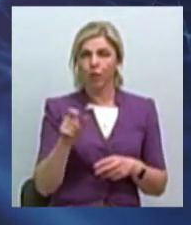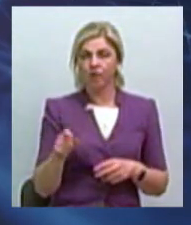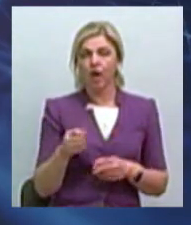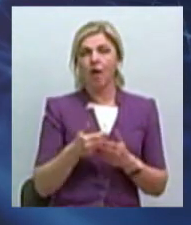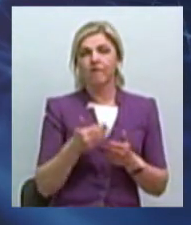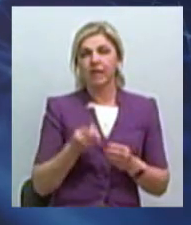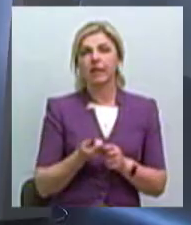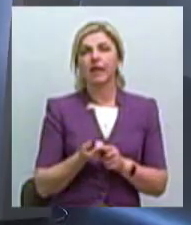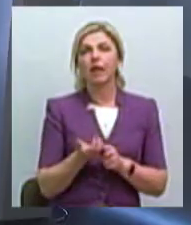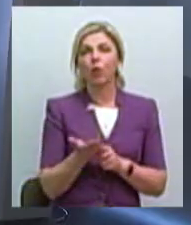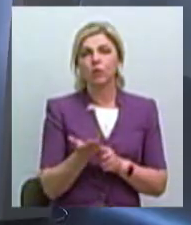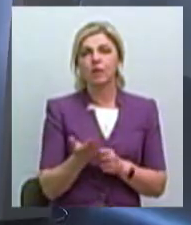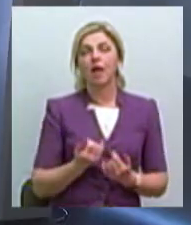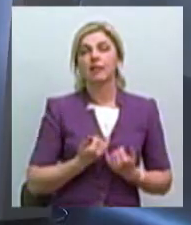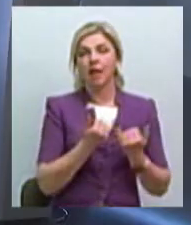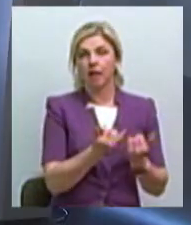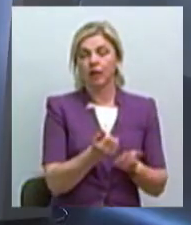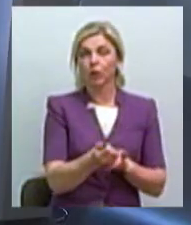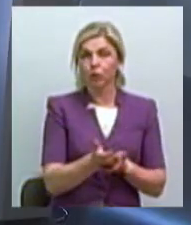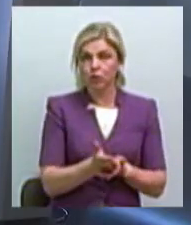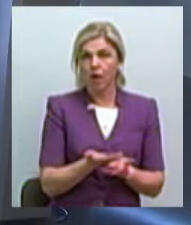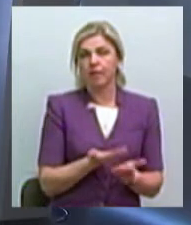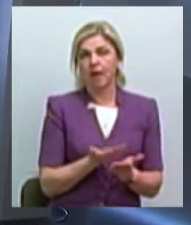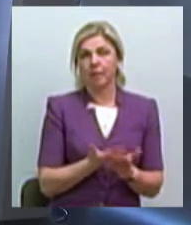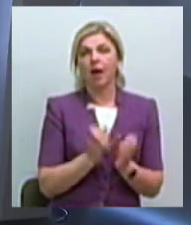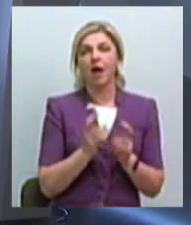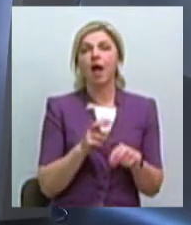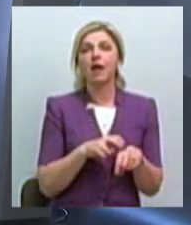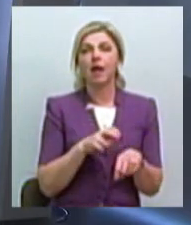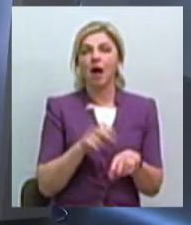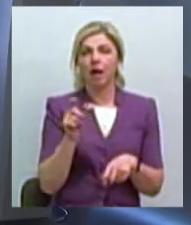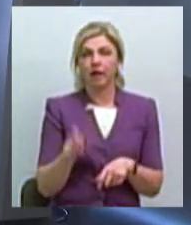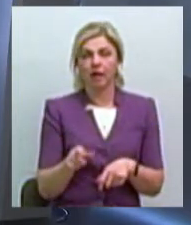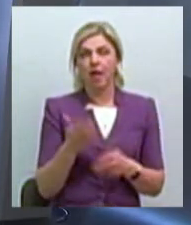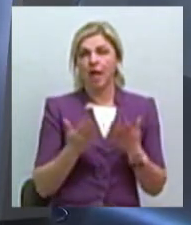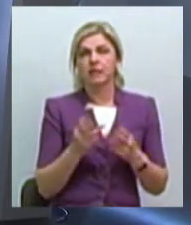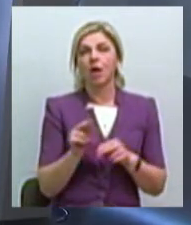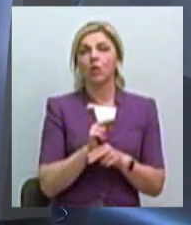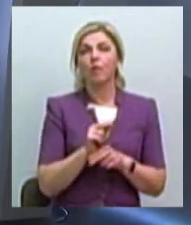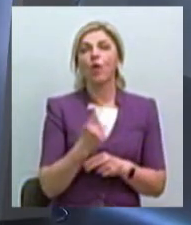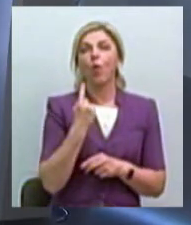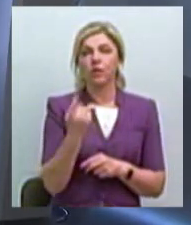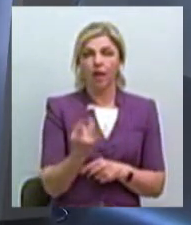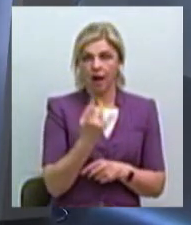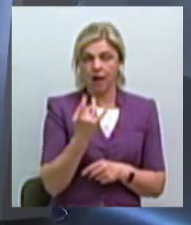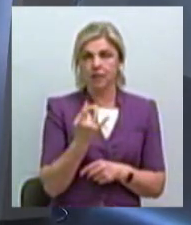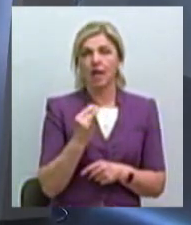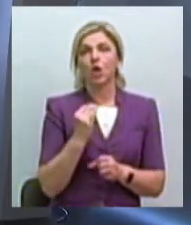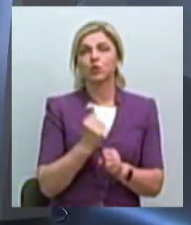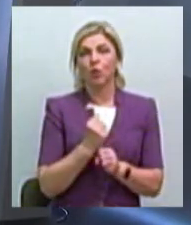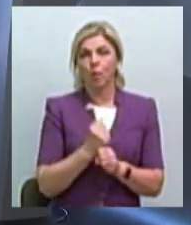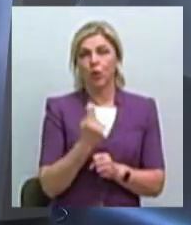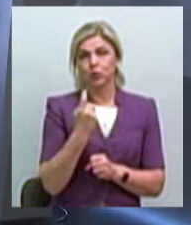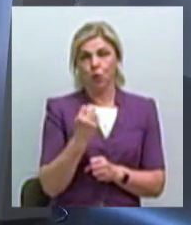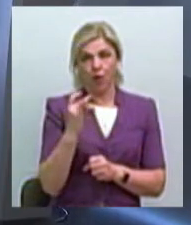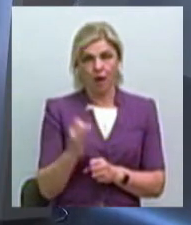Кількості наданих послуг, наприклад, як лікар. Якщо він зробив це одну процедуру один раз і зробив 100